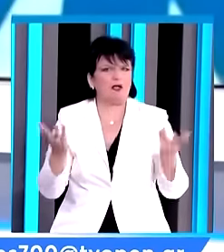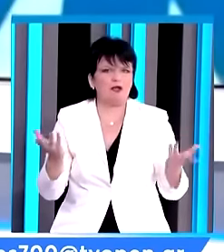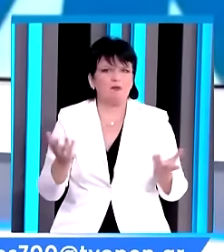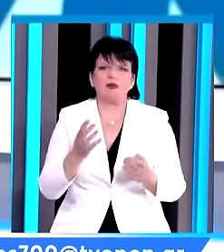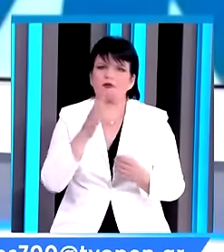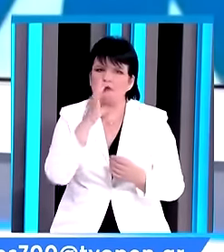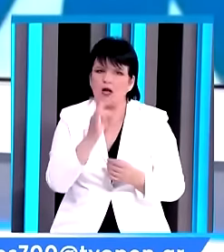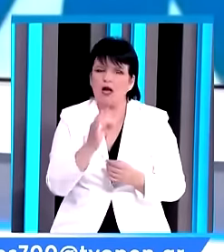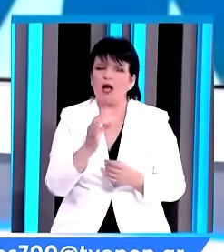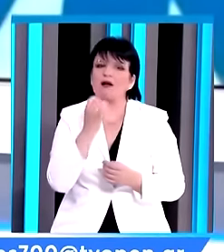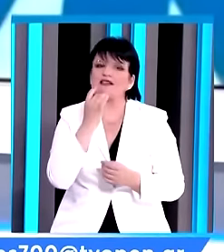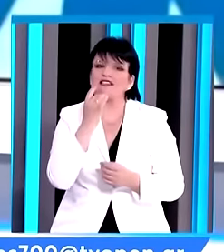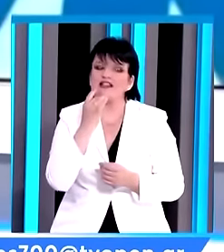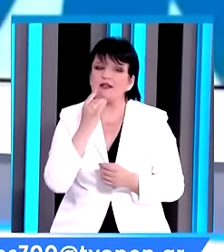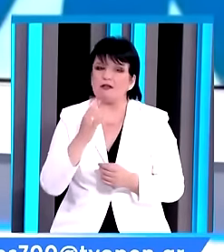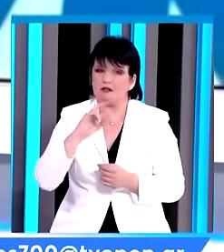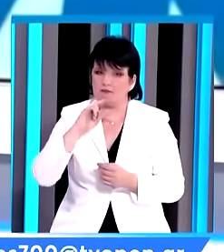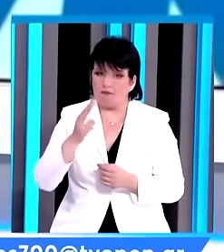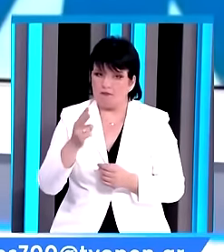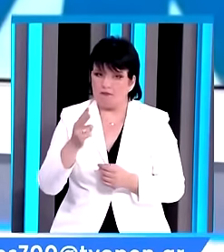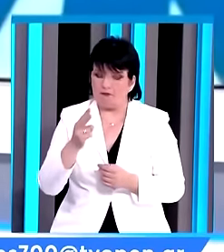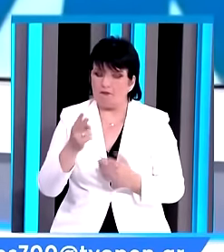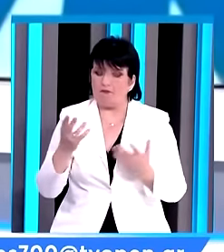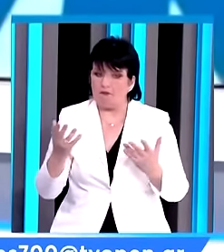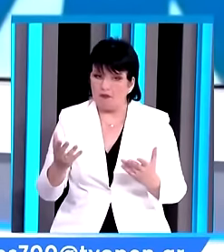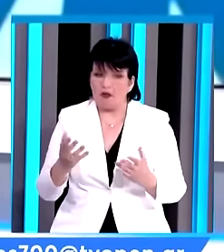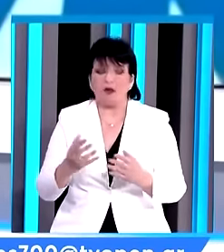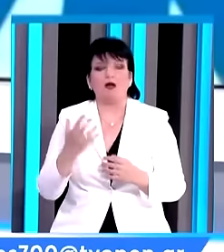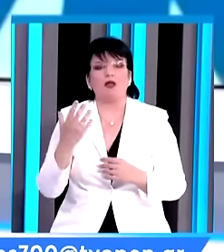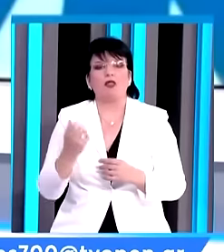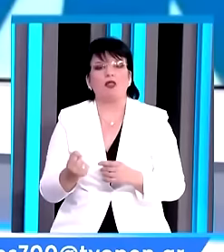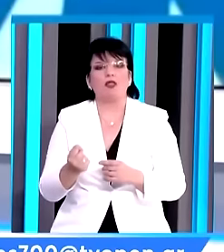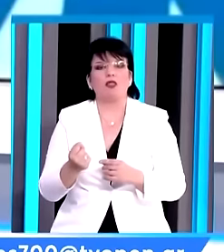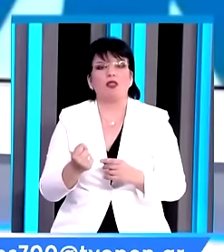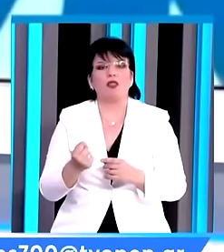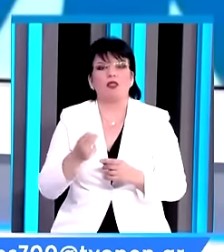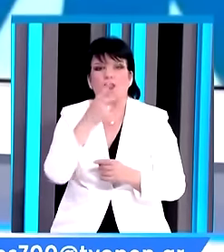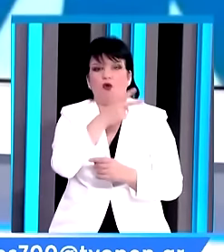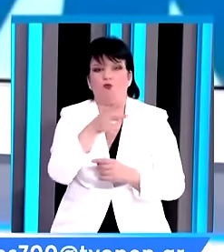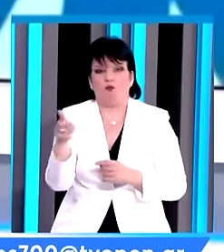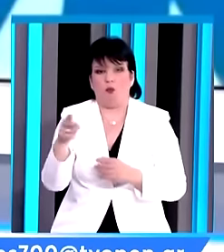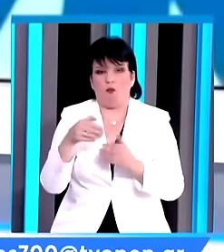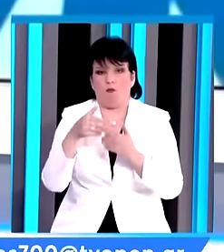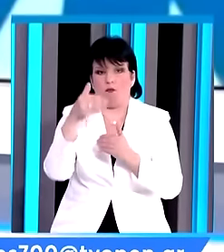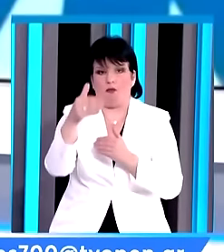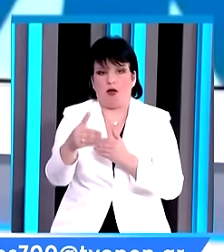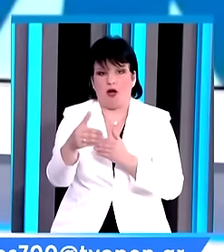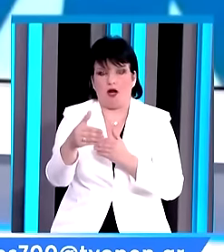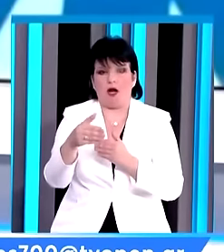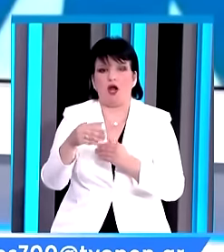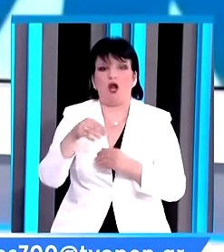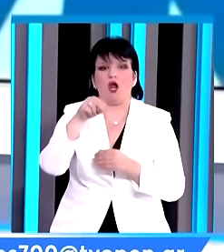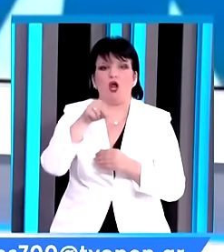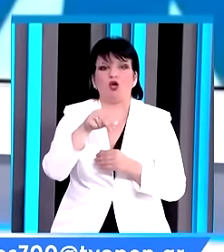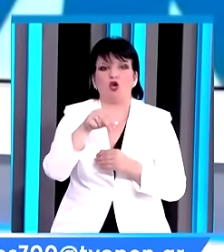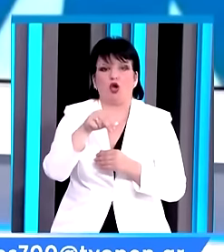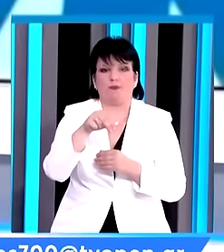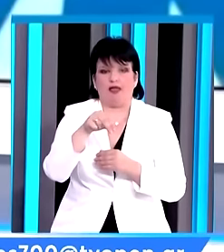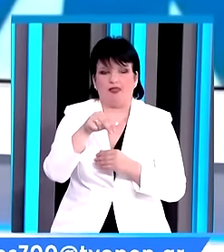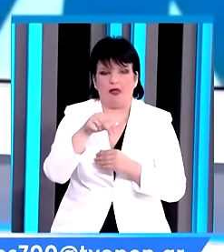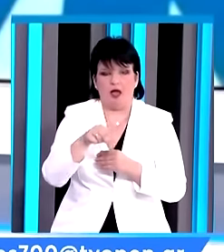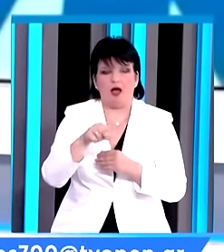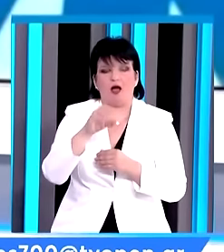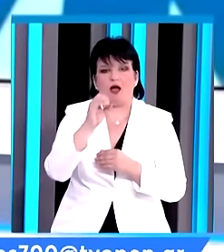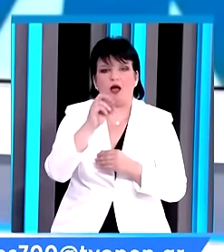Και αν πάμε και στη σκληρή αποτροπή, θα βρεθώ σε 2 εβδομάδες στη Νορμανδία, σε ακριβώς